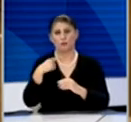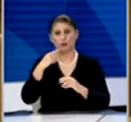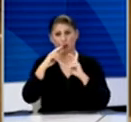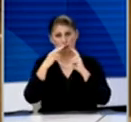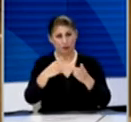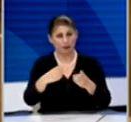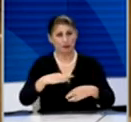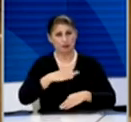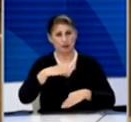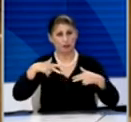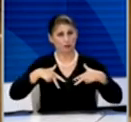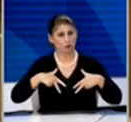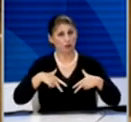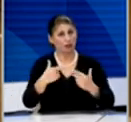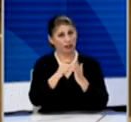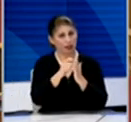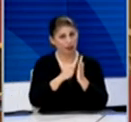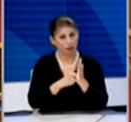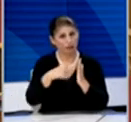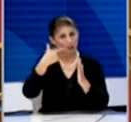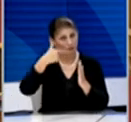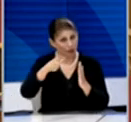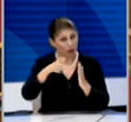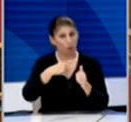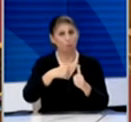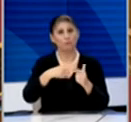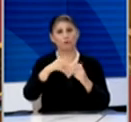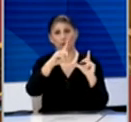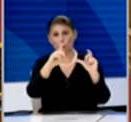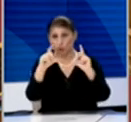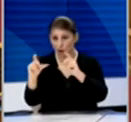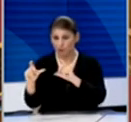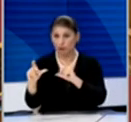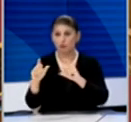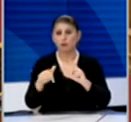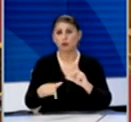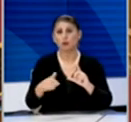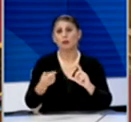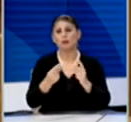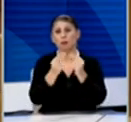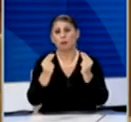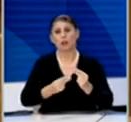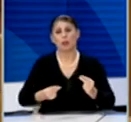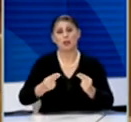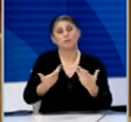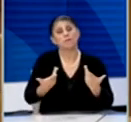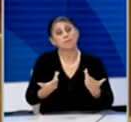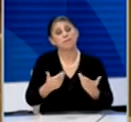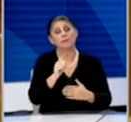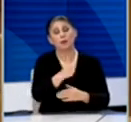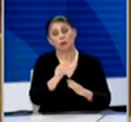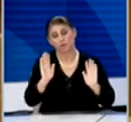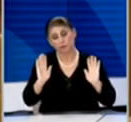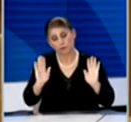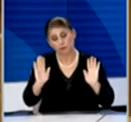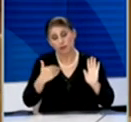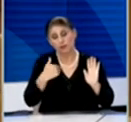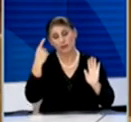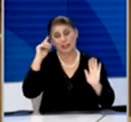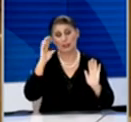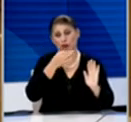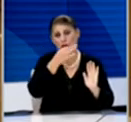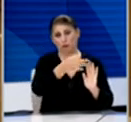απάντηση κύριε υπουργέ έχει καταγραφεί και σε βίντεο και σε φωτογραφίες τώρα το τι συμπέρασμα βγάζετε εσείς δεν ξέρω τι να